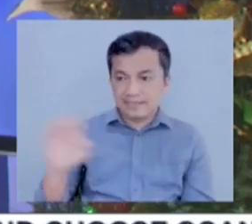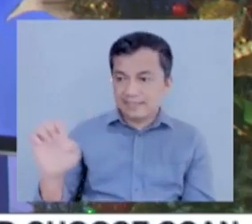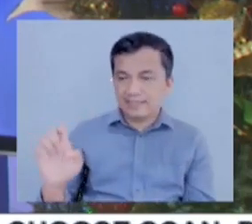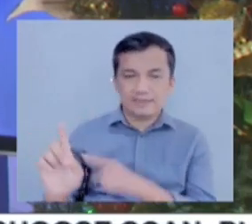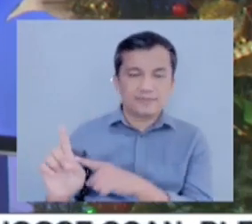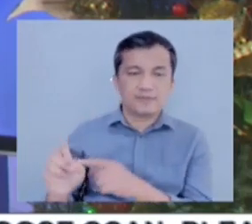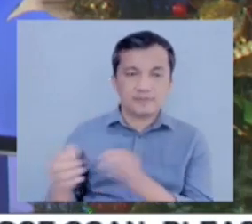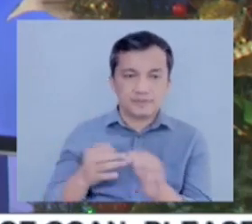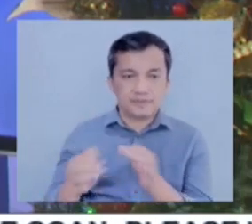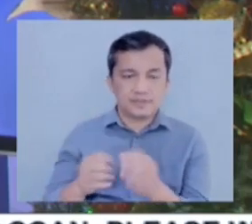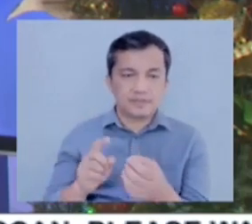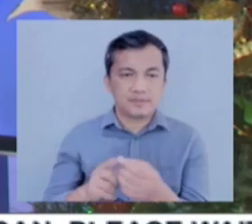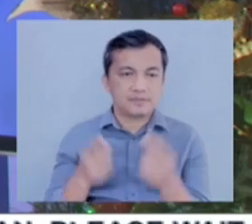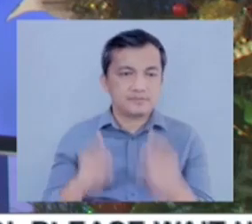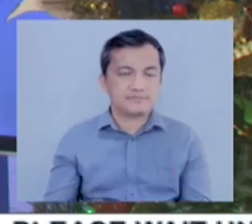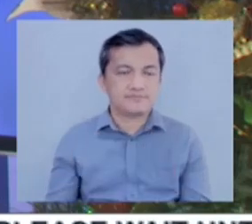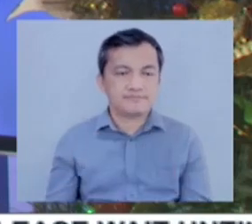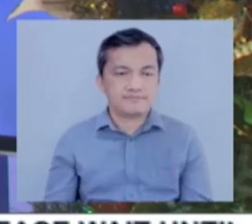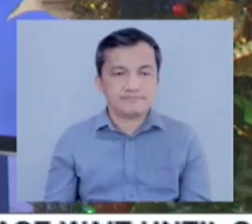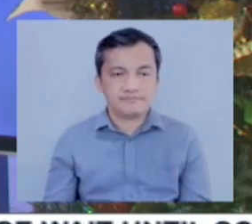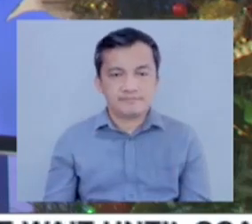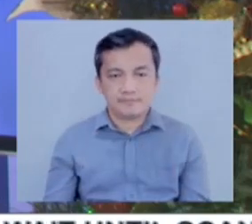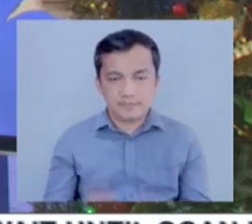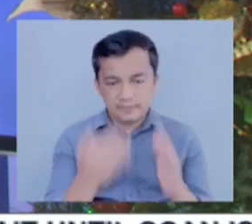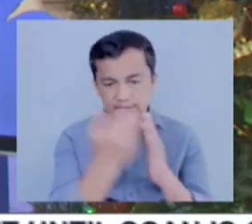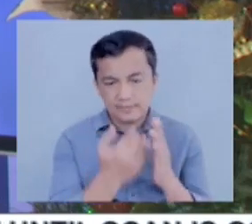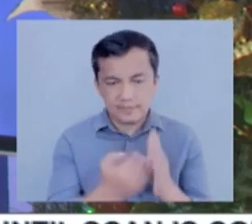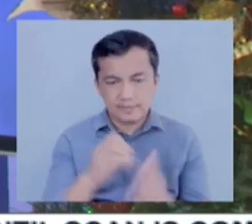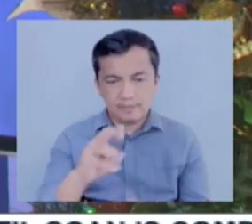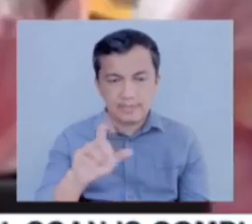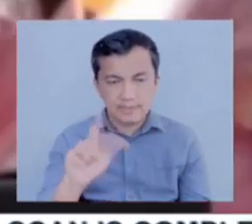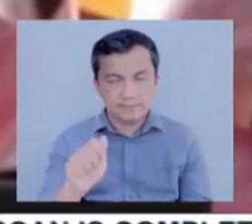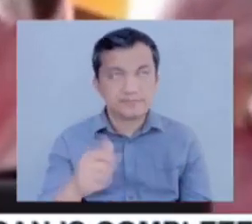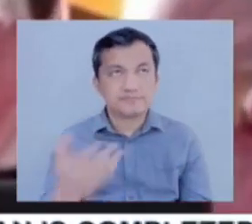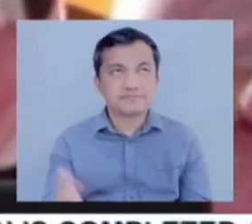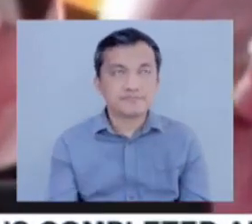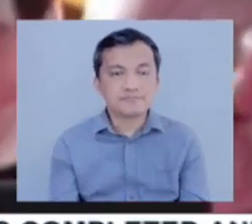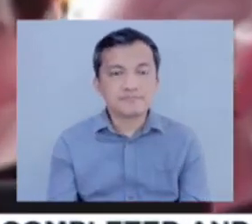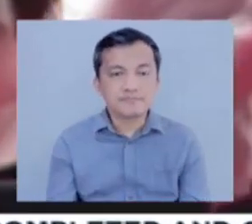sa nangyari. May detalye si Mela Lesmoras.